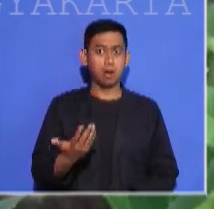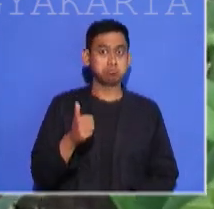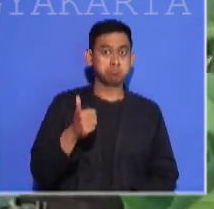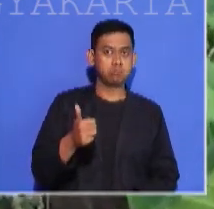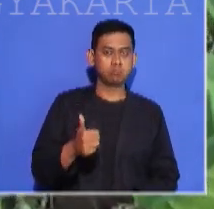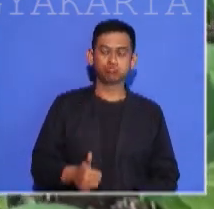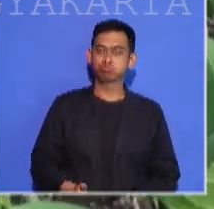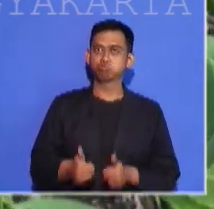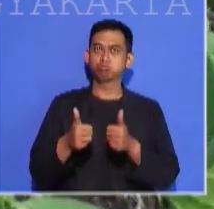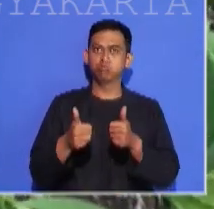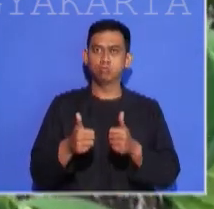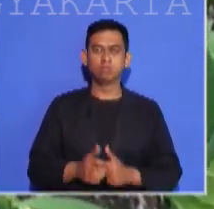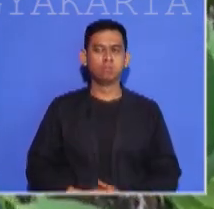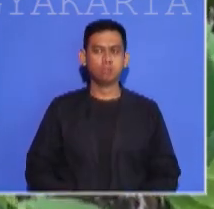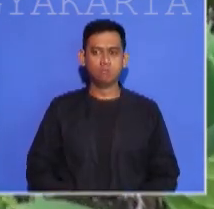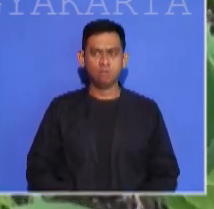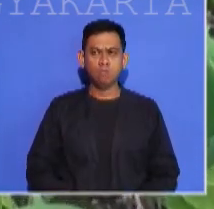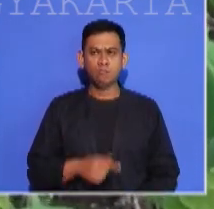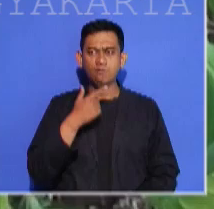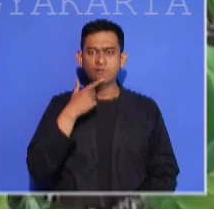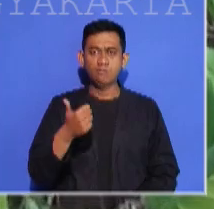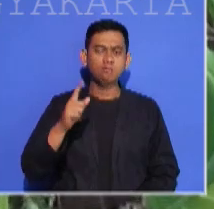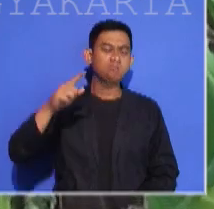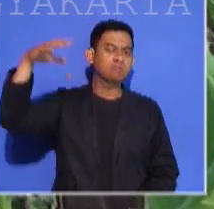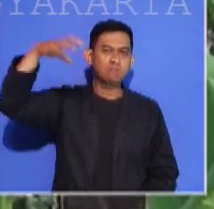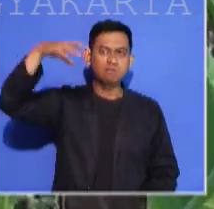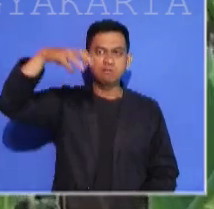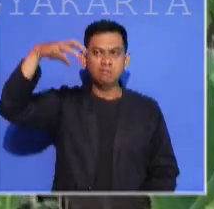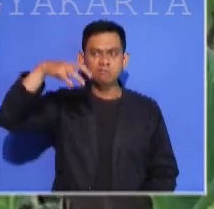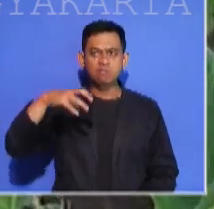pamane moten jawah sing penting Jawe niku